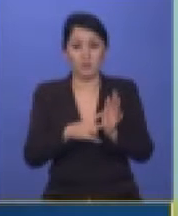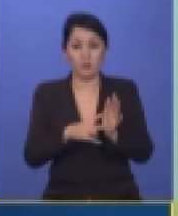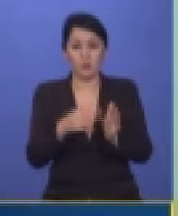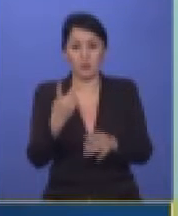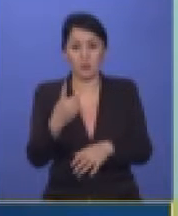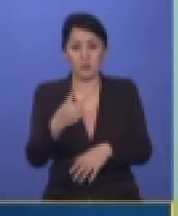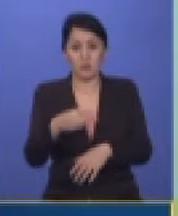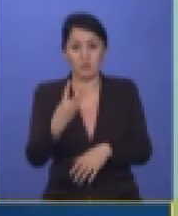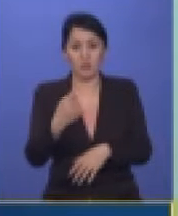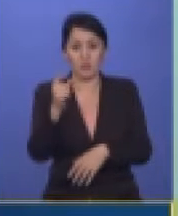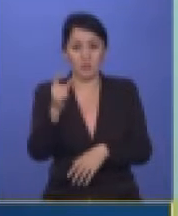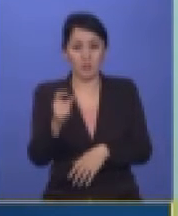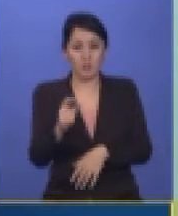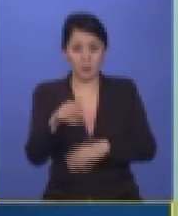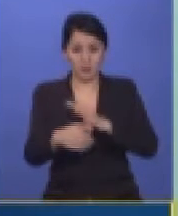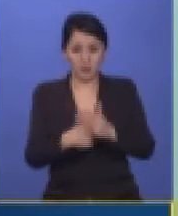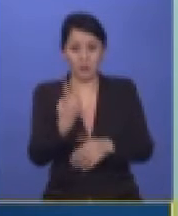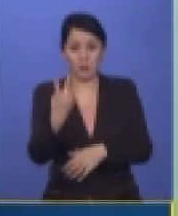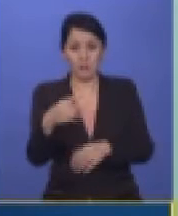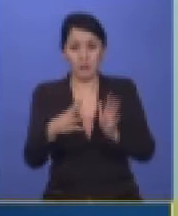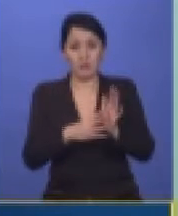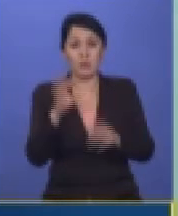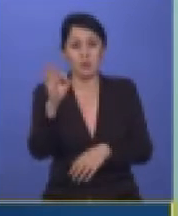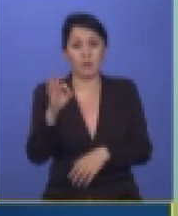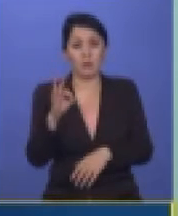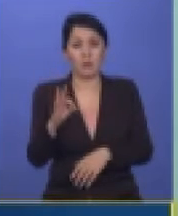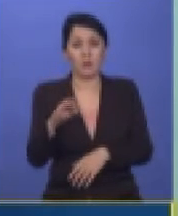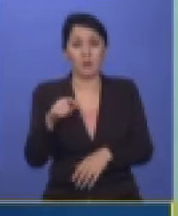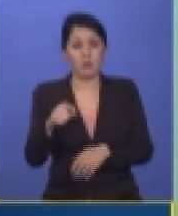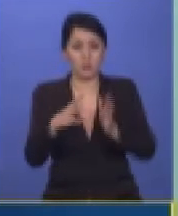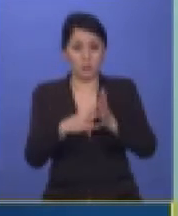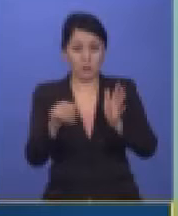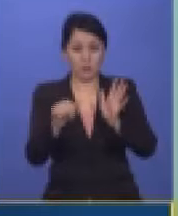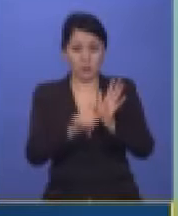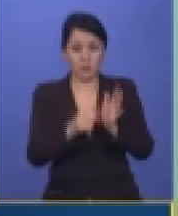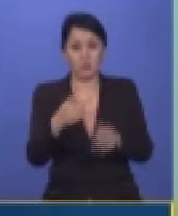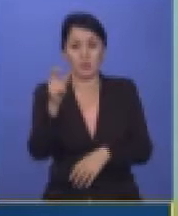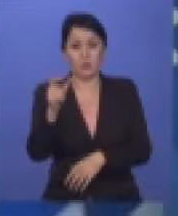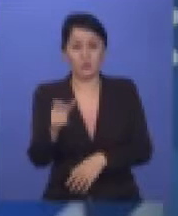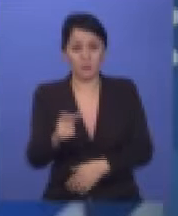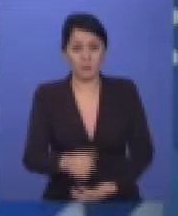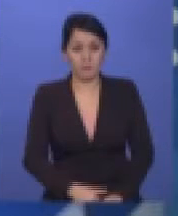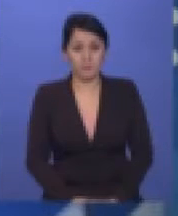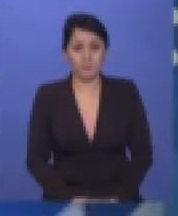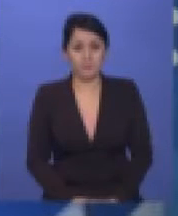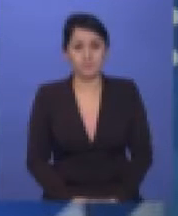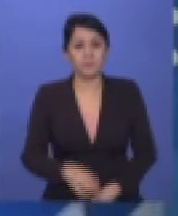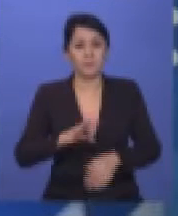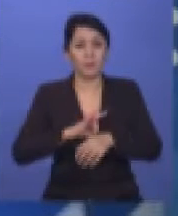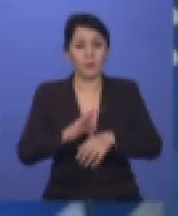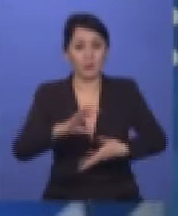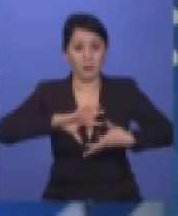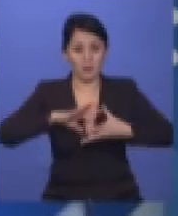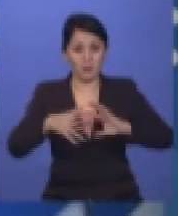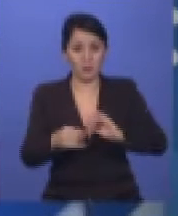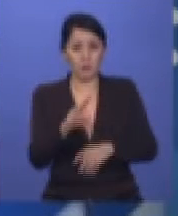Уже ревакцинировались 29%, 1963 человека. Подведены